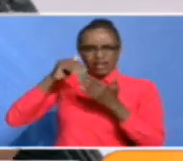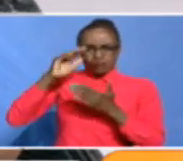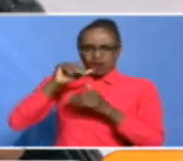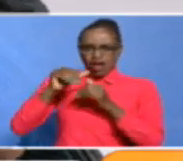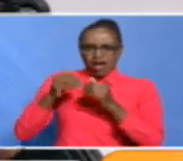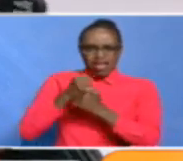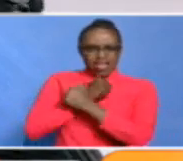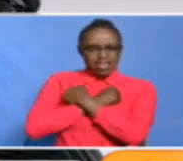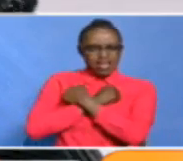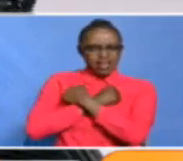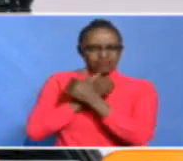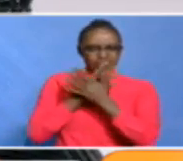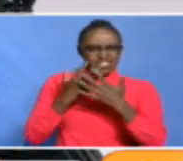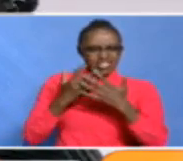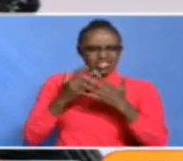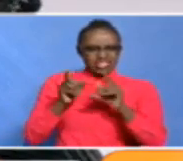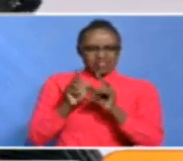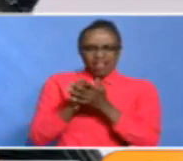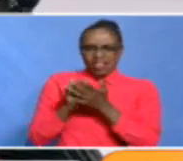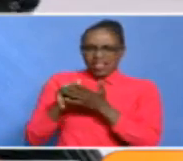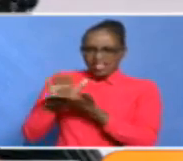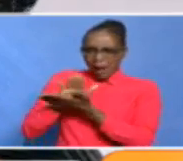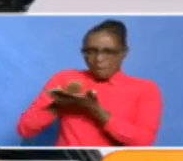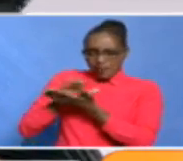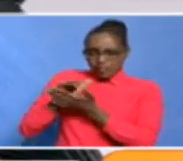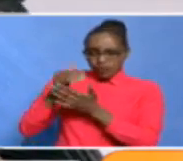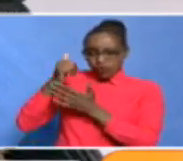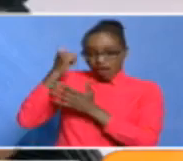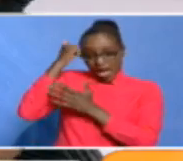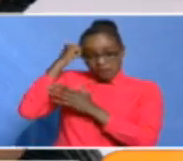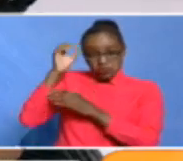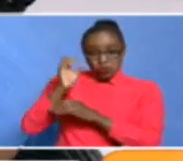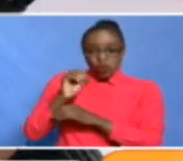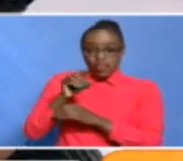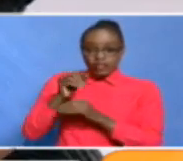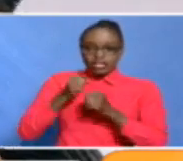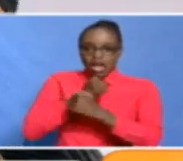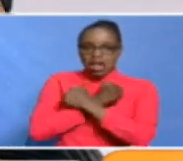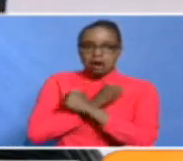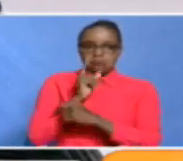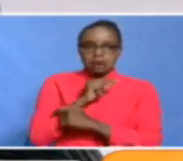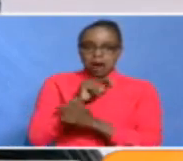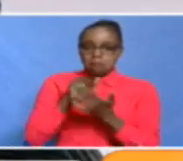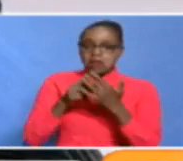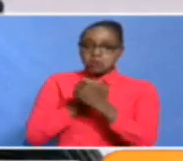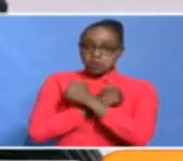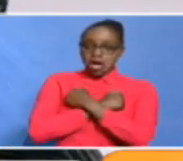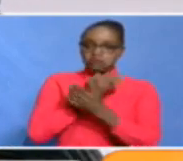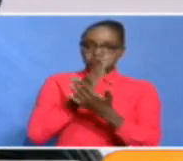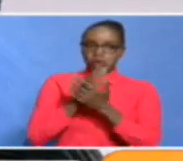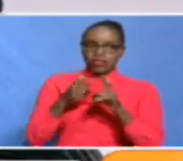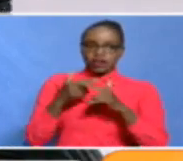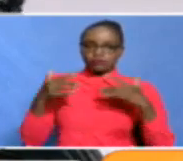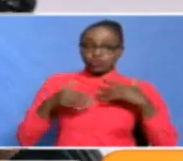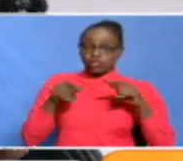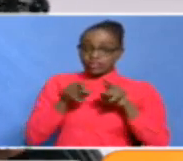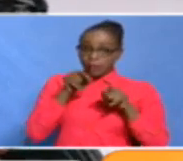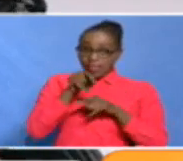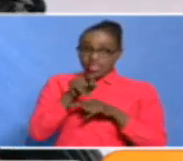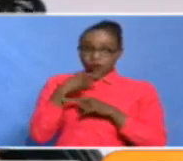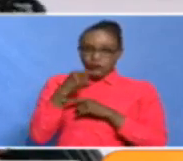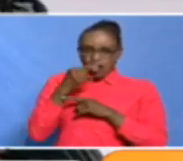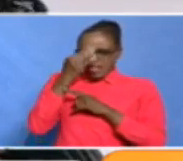mapenzi hayana hati kielimu, yako tu ni yule umempenda, unampenda alafu utashtukia huyu yuko hivi